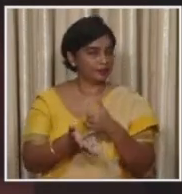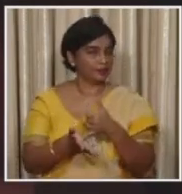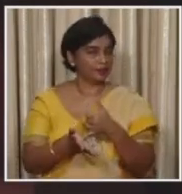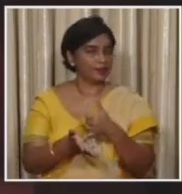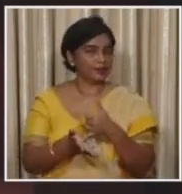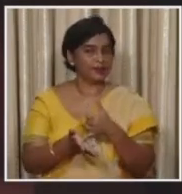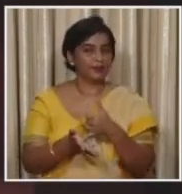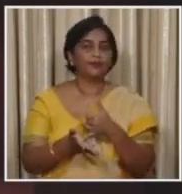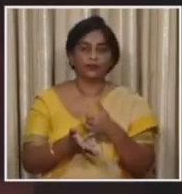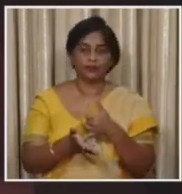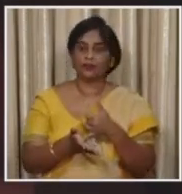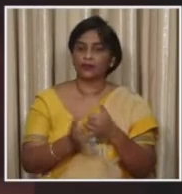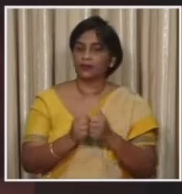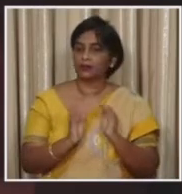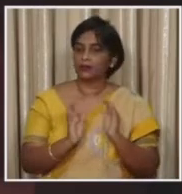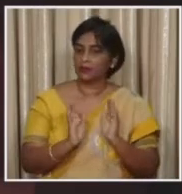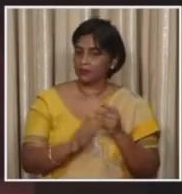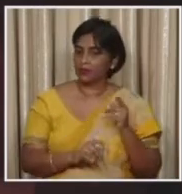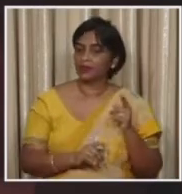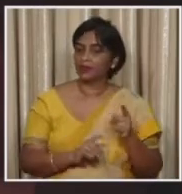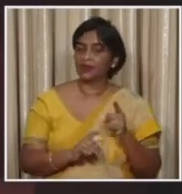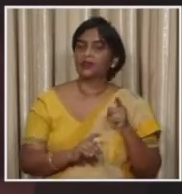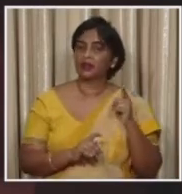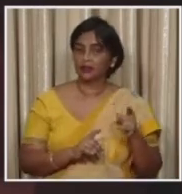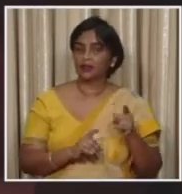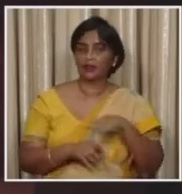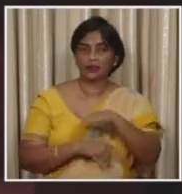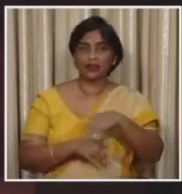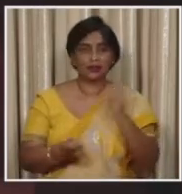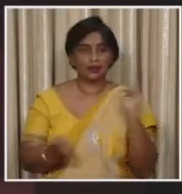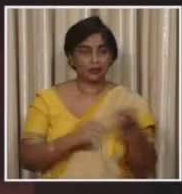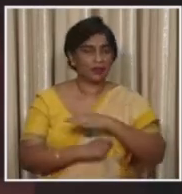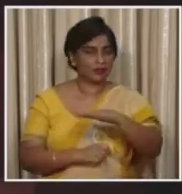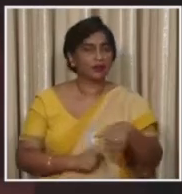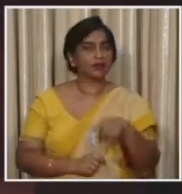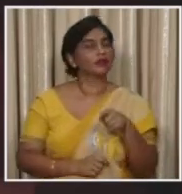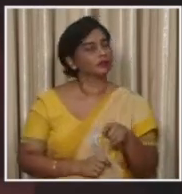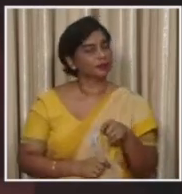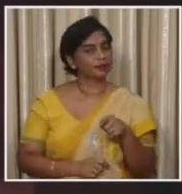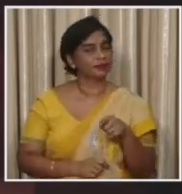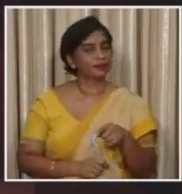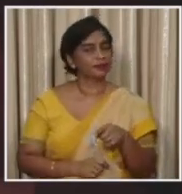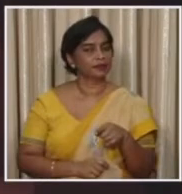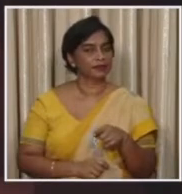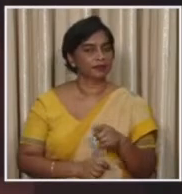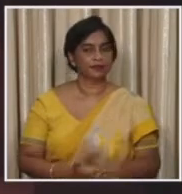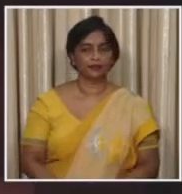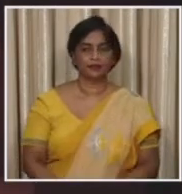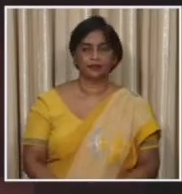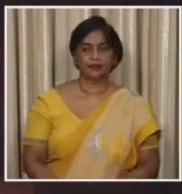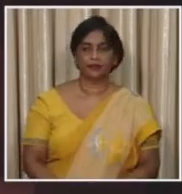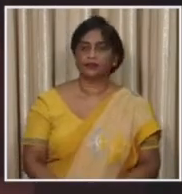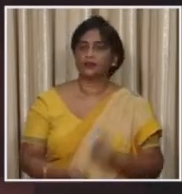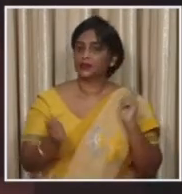මේ එක ක්‍රියාත්මකුණු නැසෝ කියන පිච් එක, ඒ පිච් එක මේ